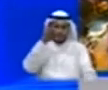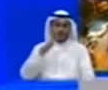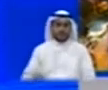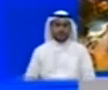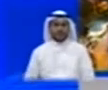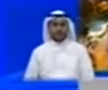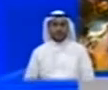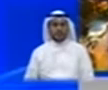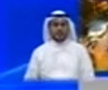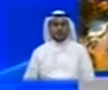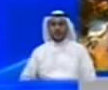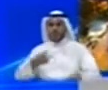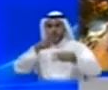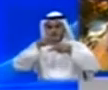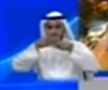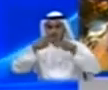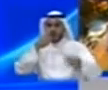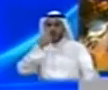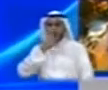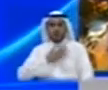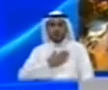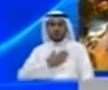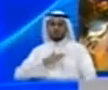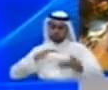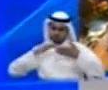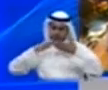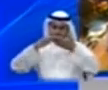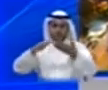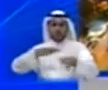ولذلك كان في كثير من الأهالي ما عندهم بيوت